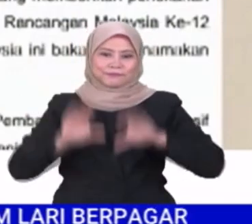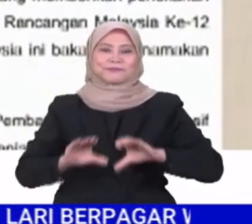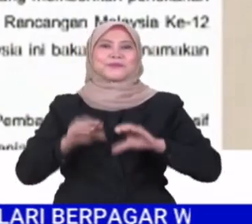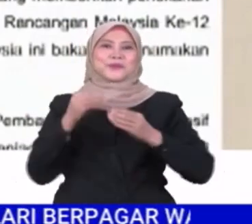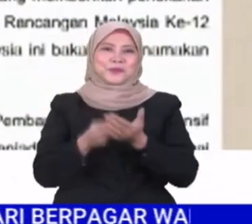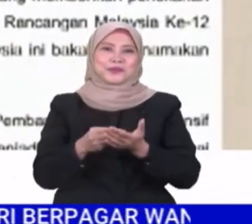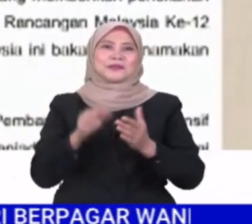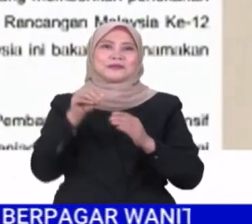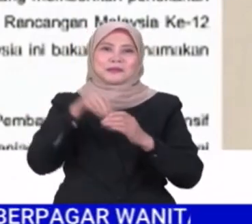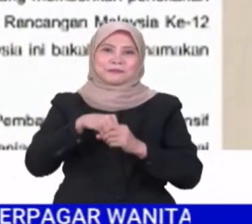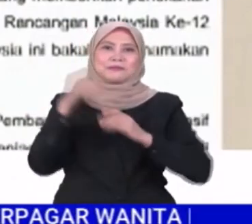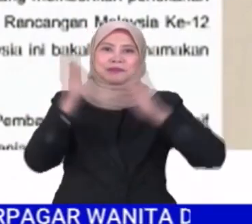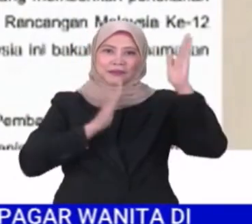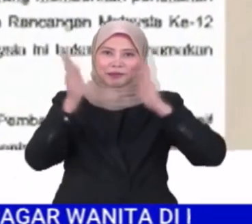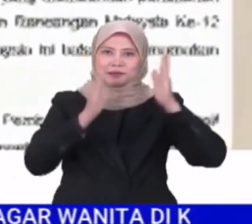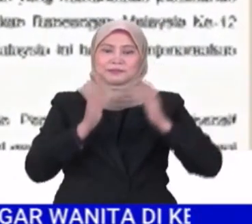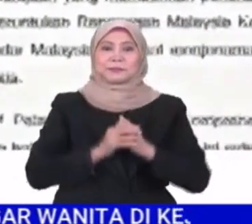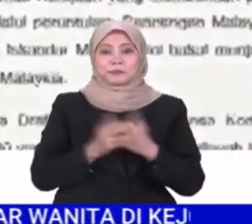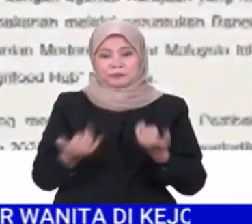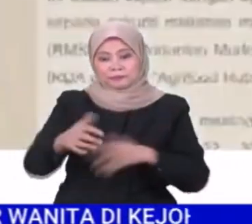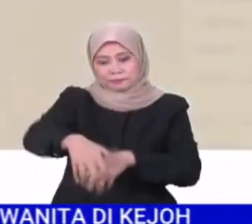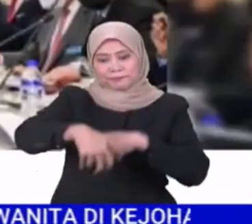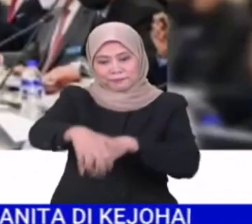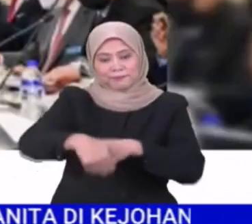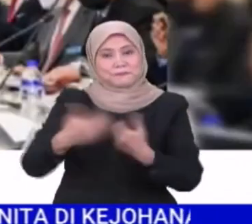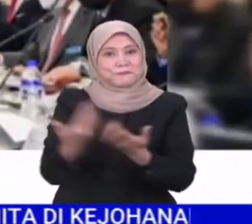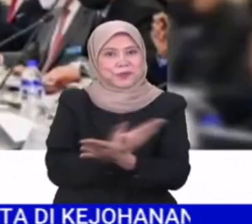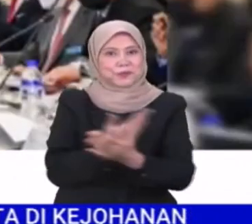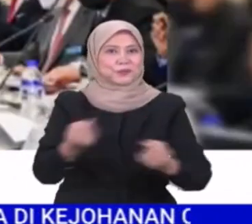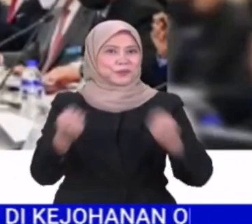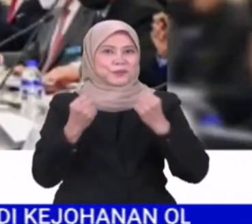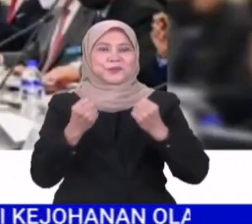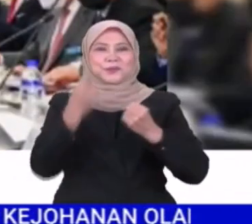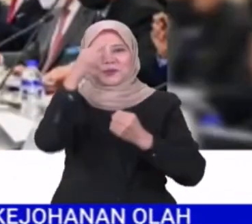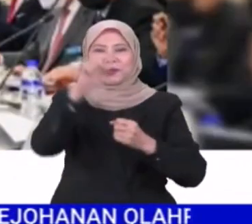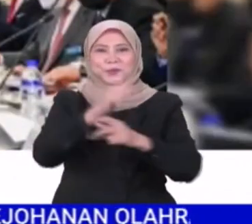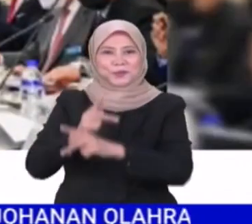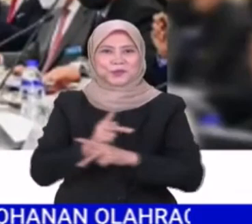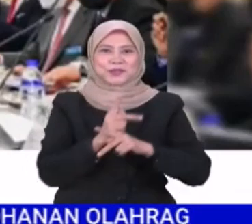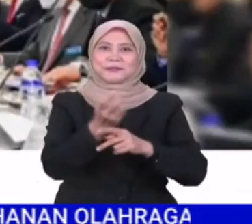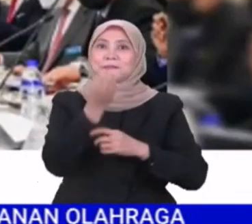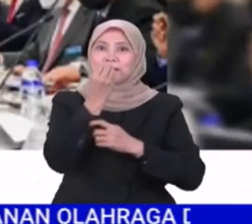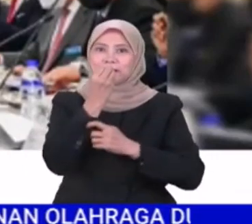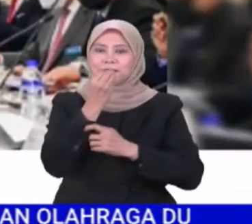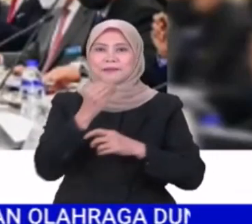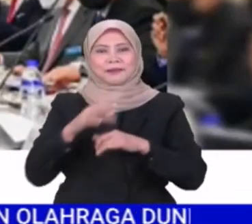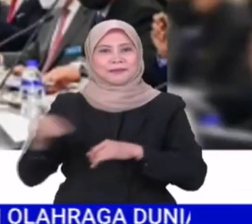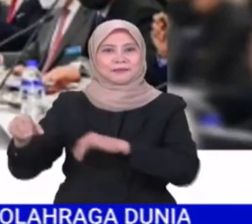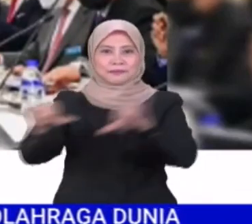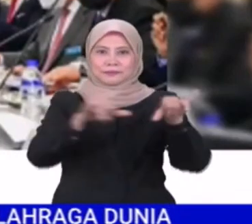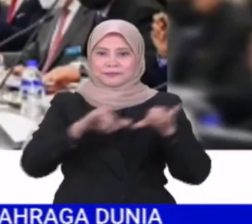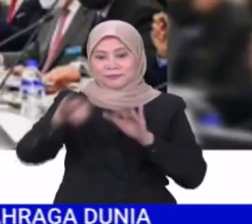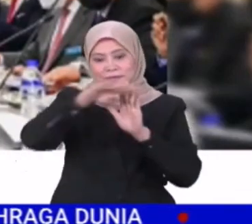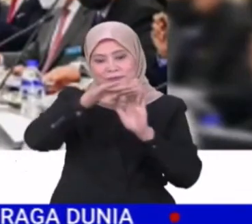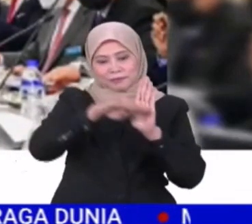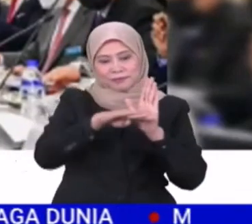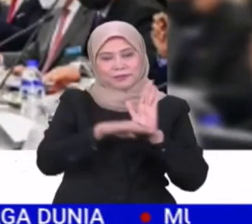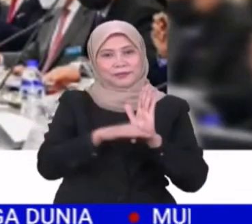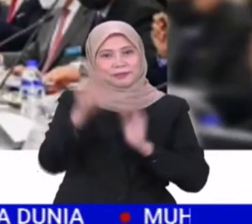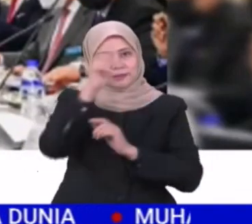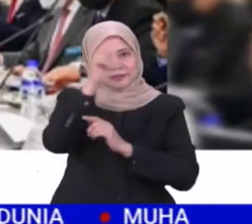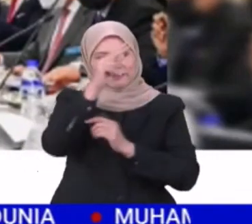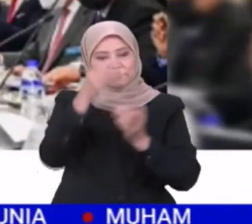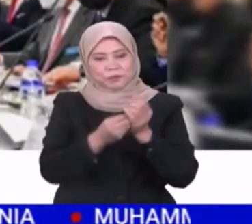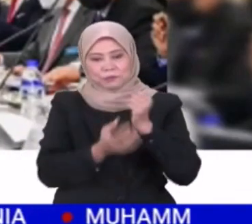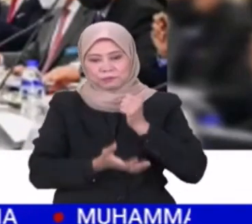itu Edad ROM rangka strategi pertanyaan modern dalam mengukuhkan agenda security makanan yang sejajar dengan agenda kerajaan melalui